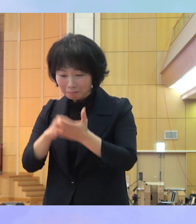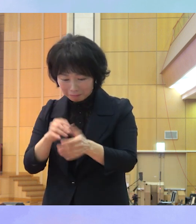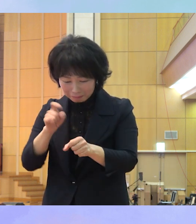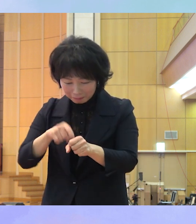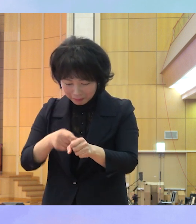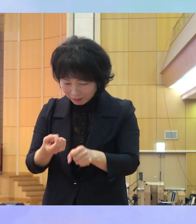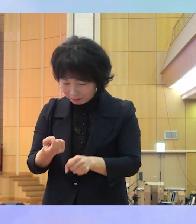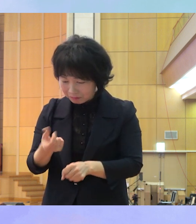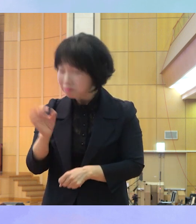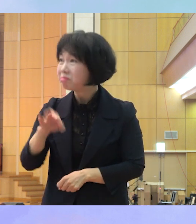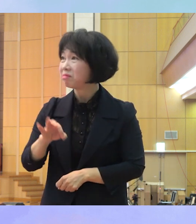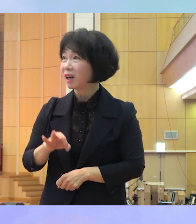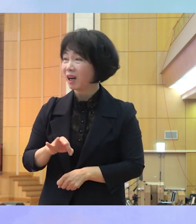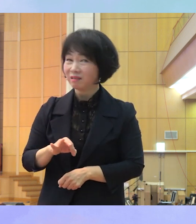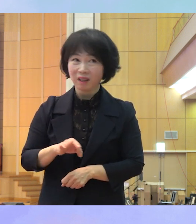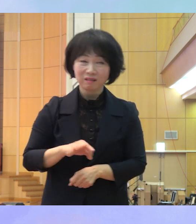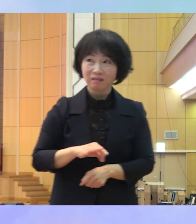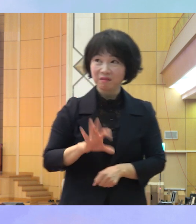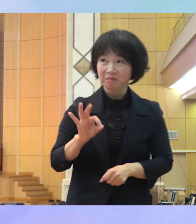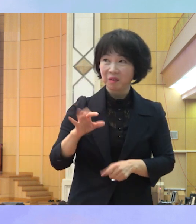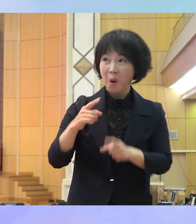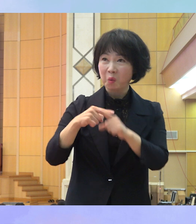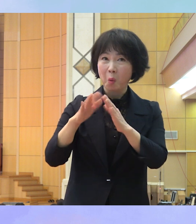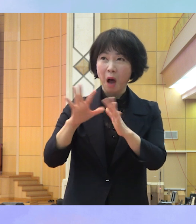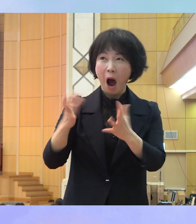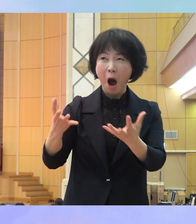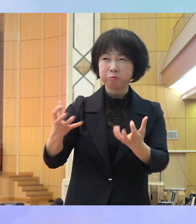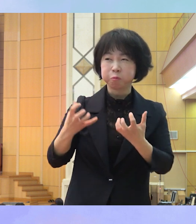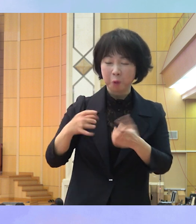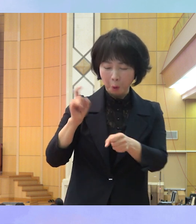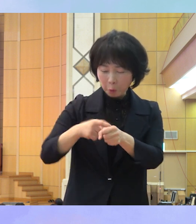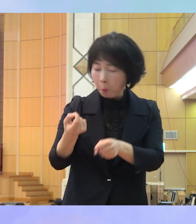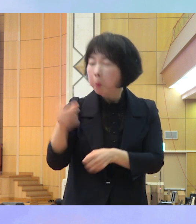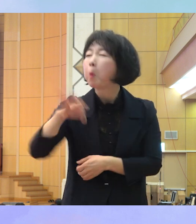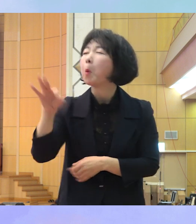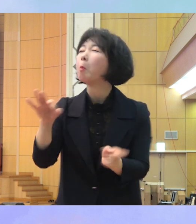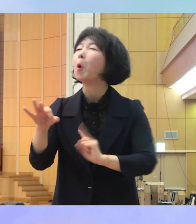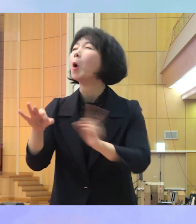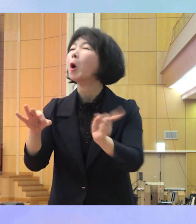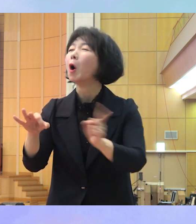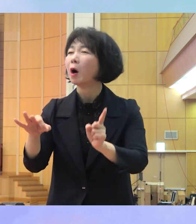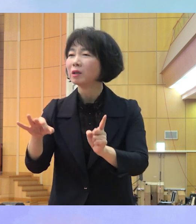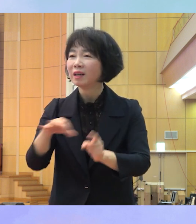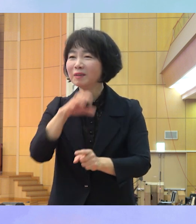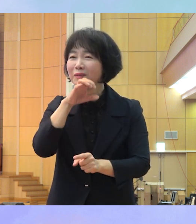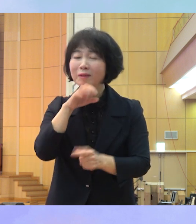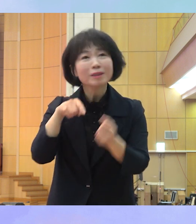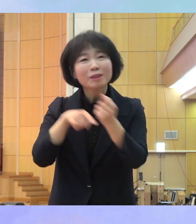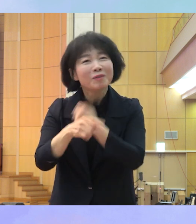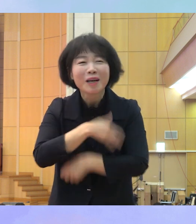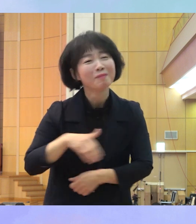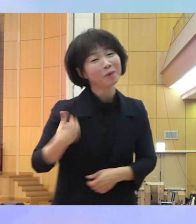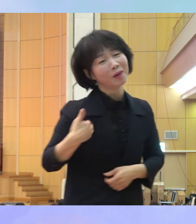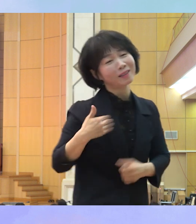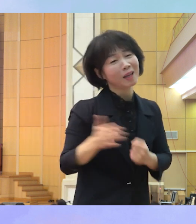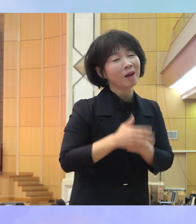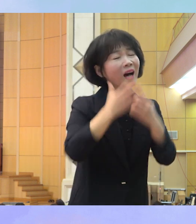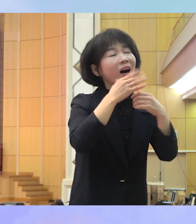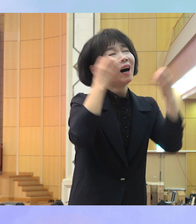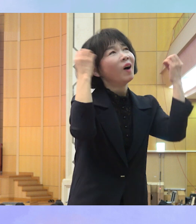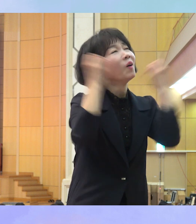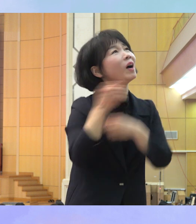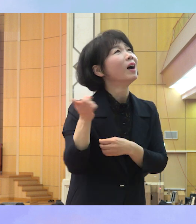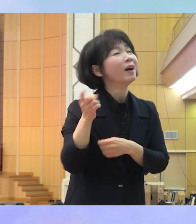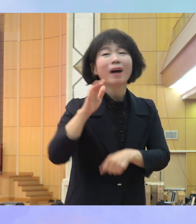또 한 주먹만 주고 포도주 주더라도 한 컵 정도 주지, 요게 뭐야 그러듯이 의미를 모르면